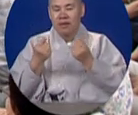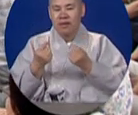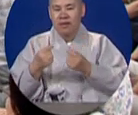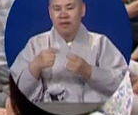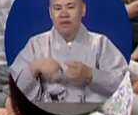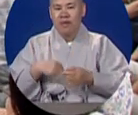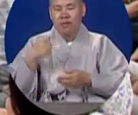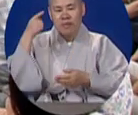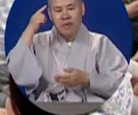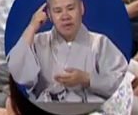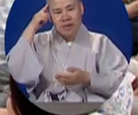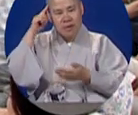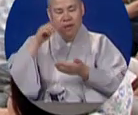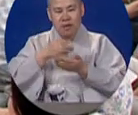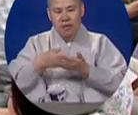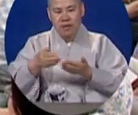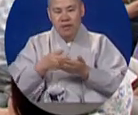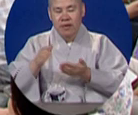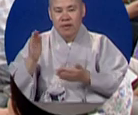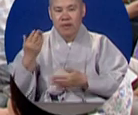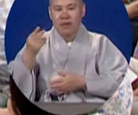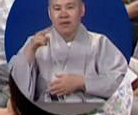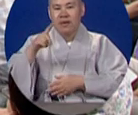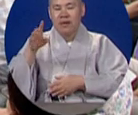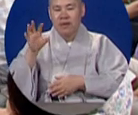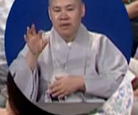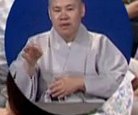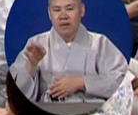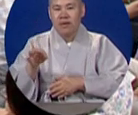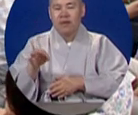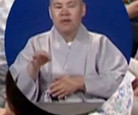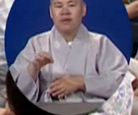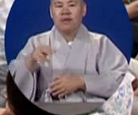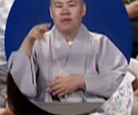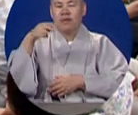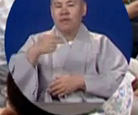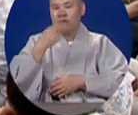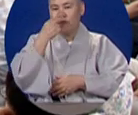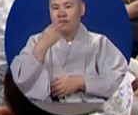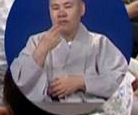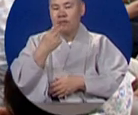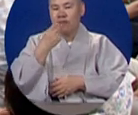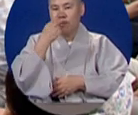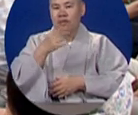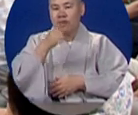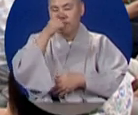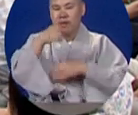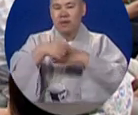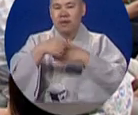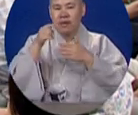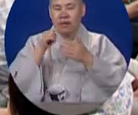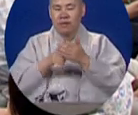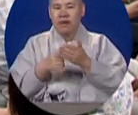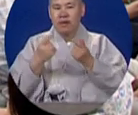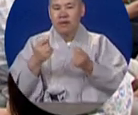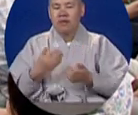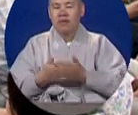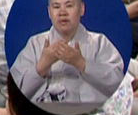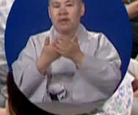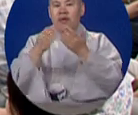그려내요 이게 상의 중생심이에요 이런 게 발달하니까